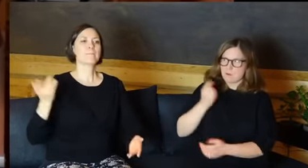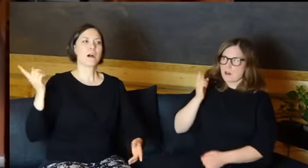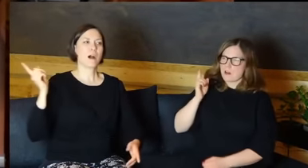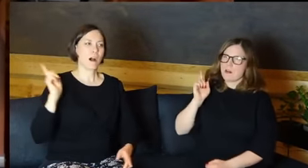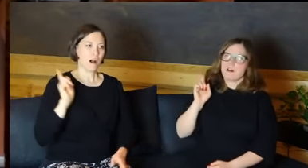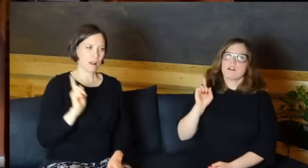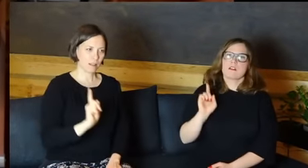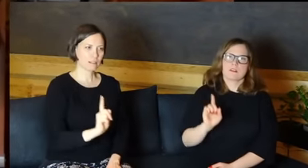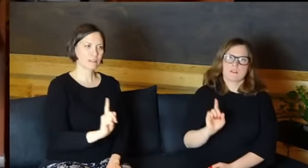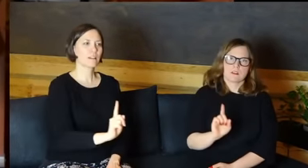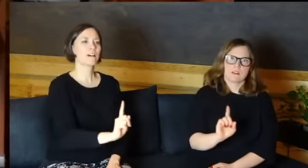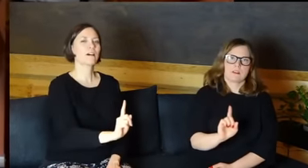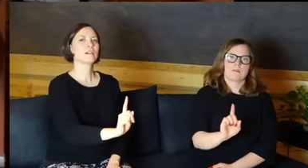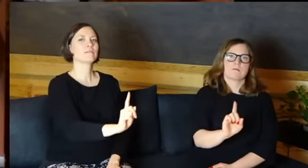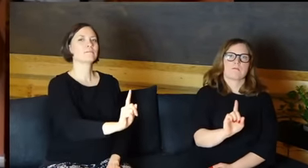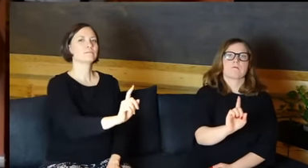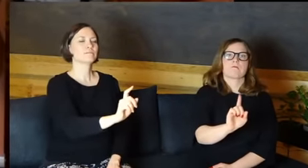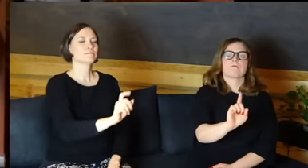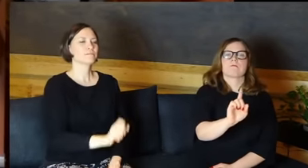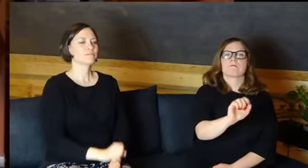Murjaanein maalta.